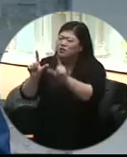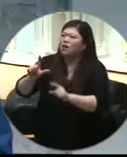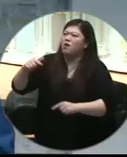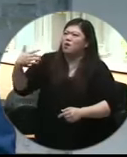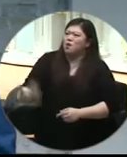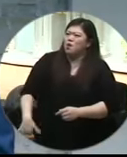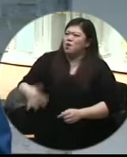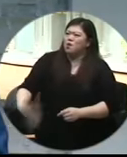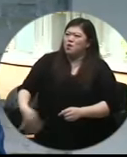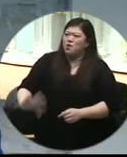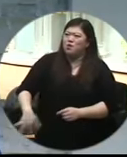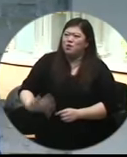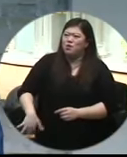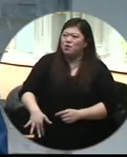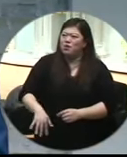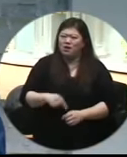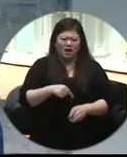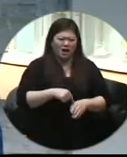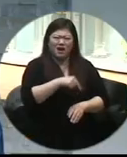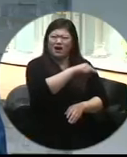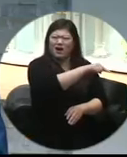변형되다니.